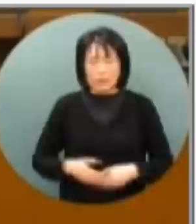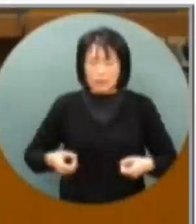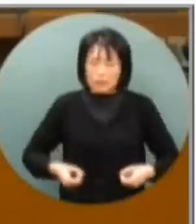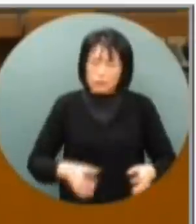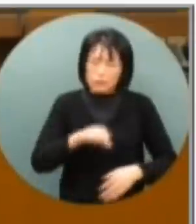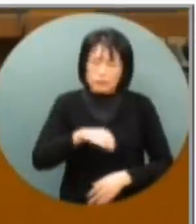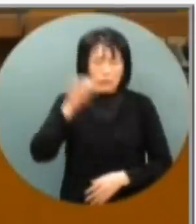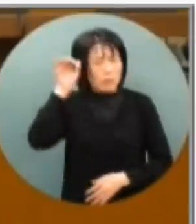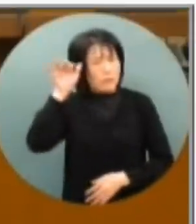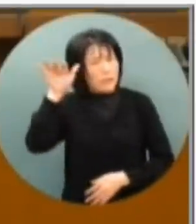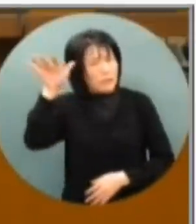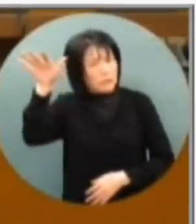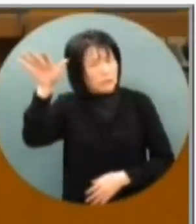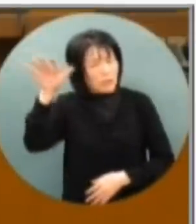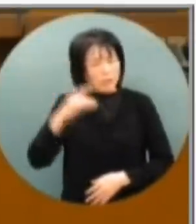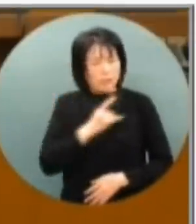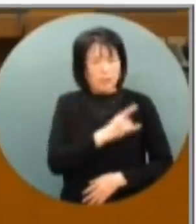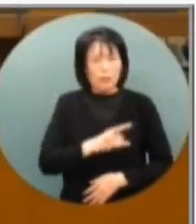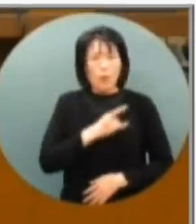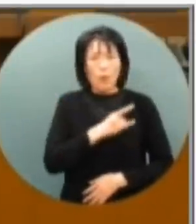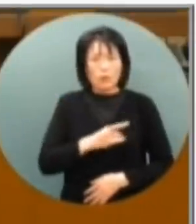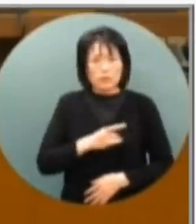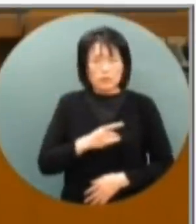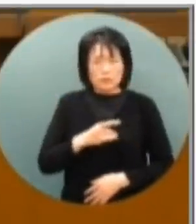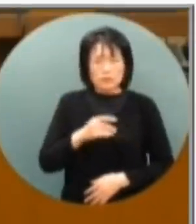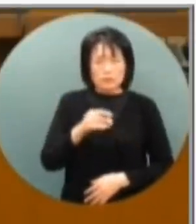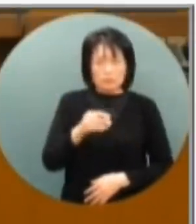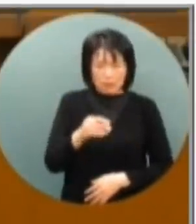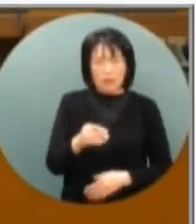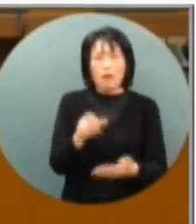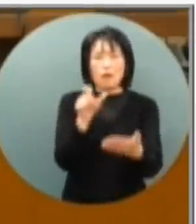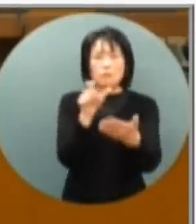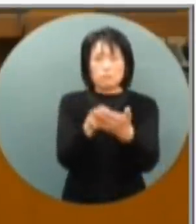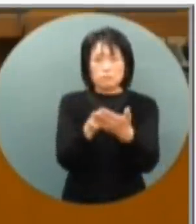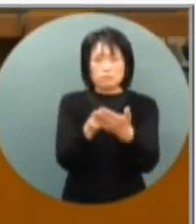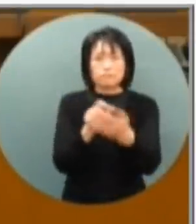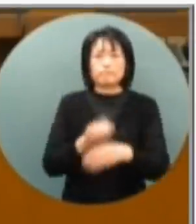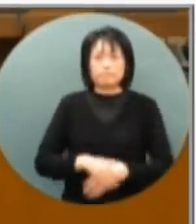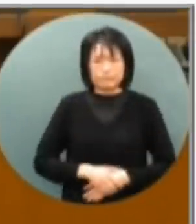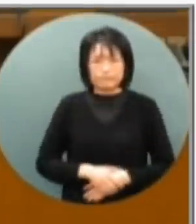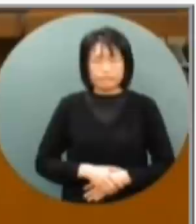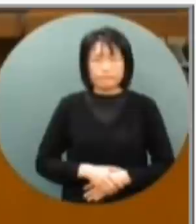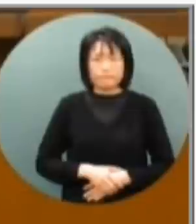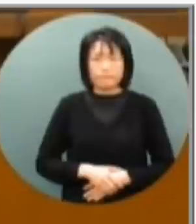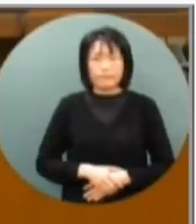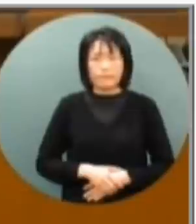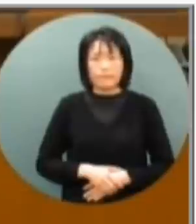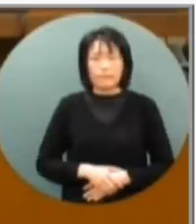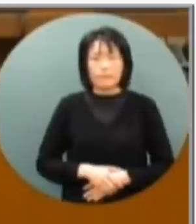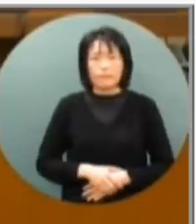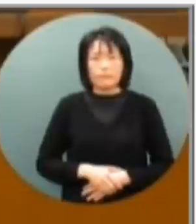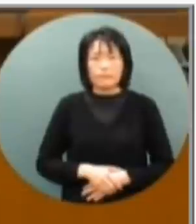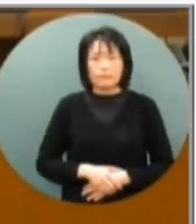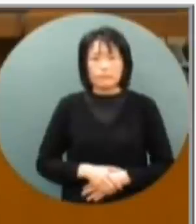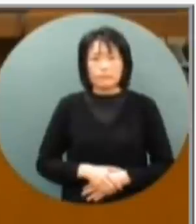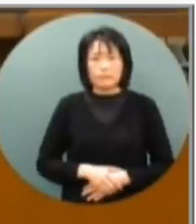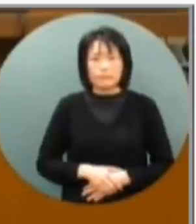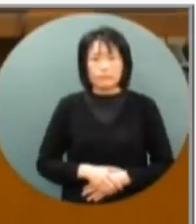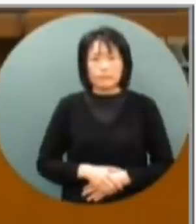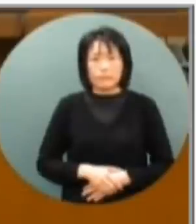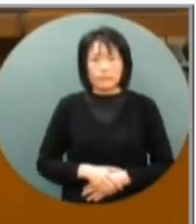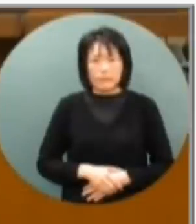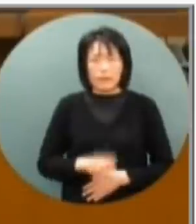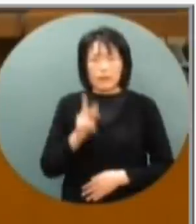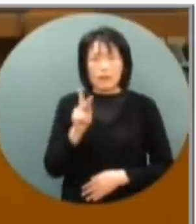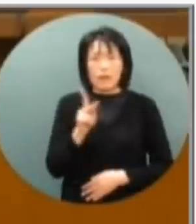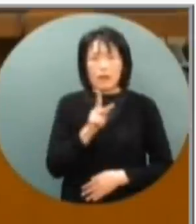いというものが、そこに、残されて、天を向いて、立っているわけであります。加賀田さんが当